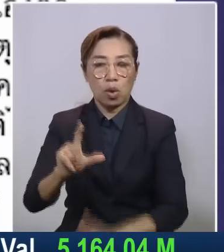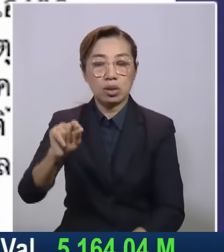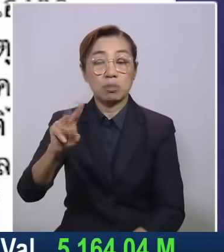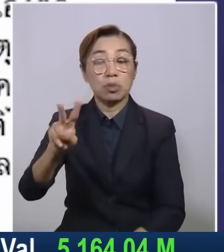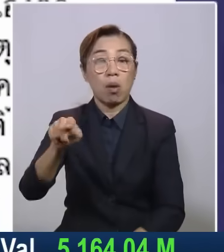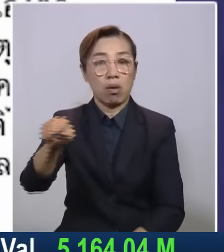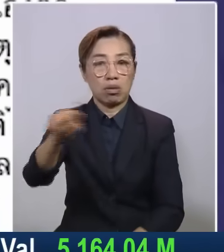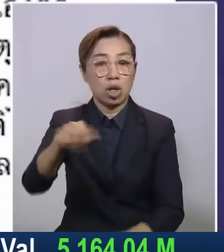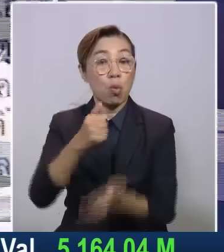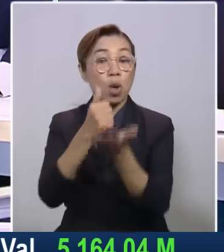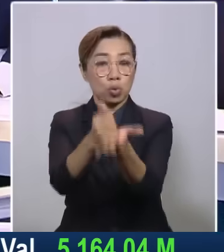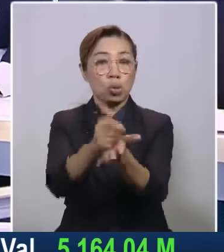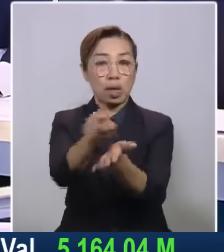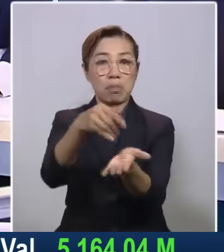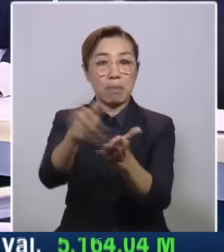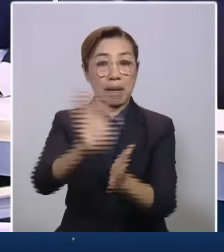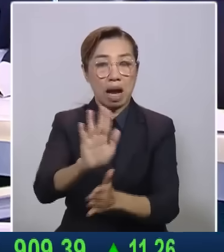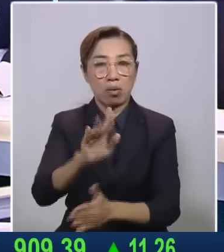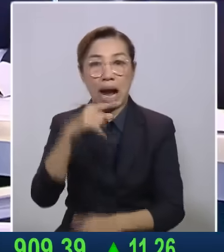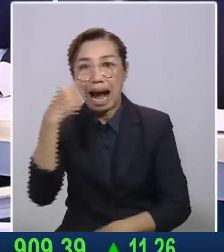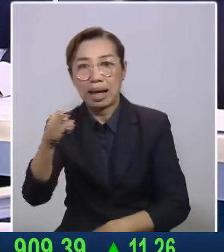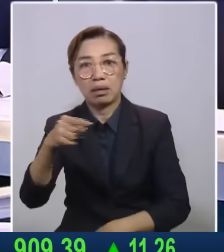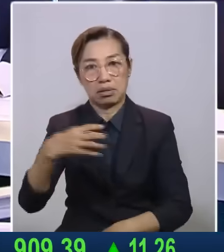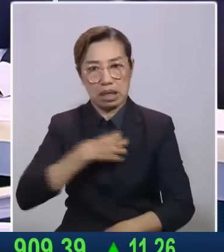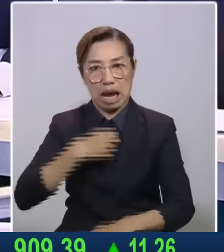จากพรรเป็นใครกันแน่อยากให้เปิดชื่อออกมาเลยนะคะใช่